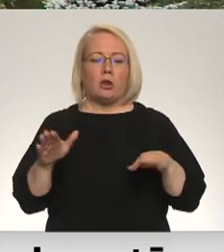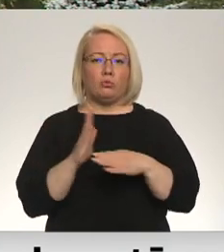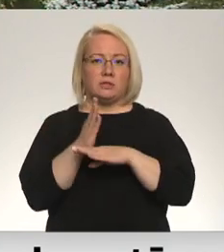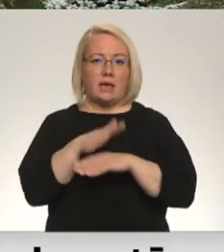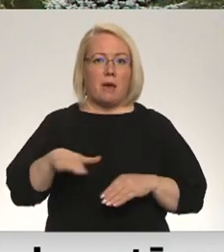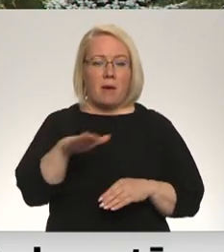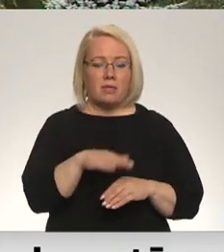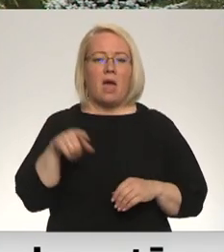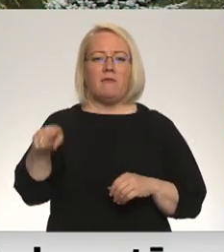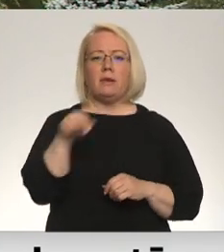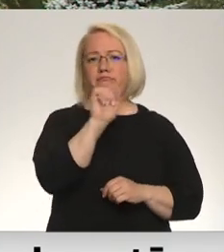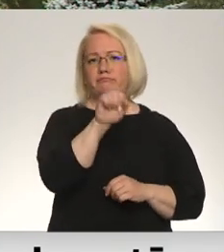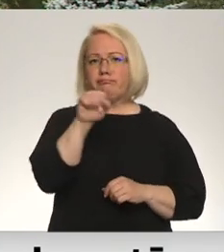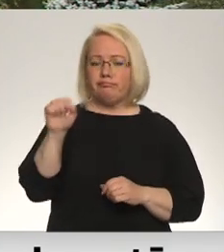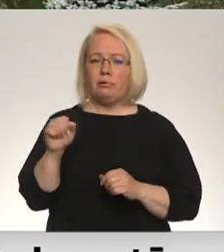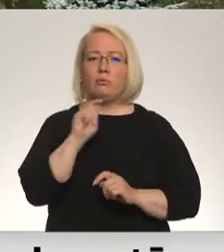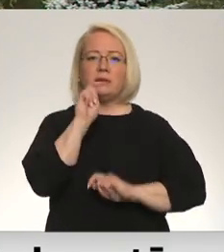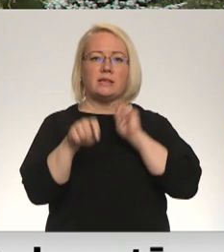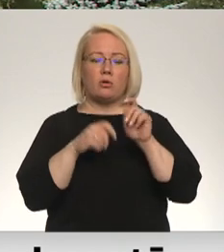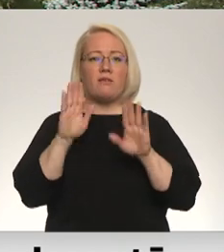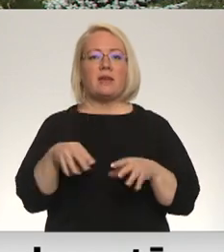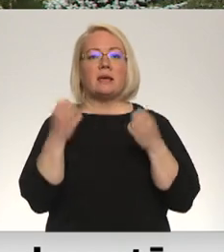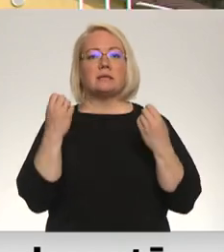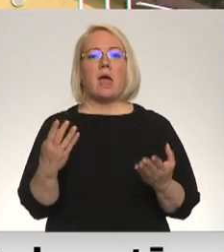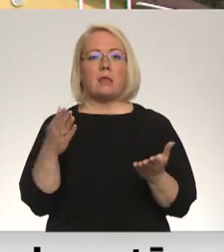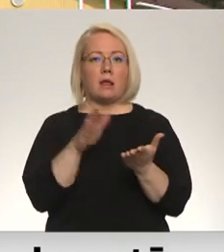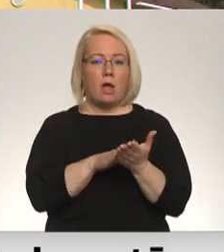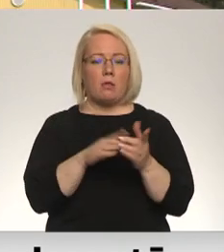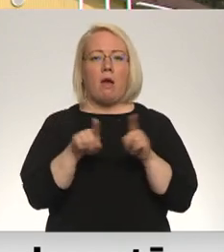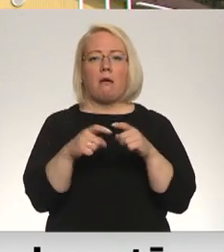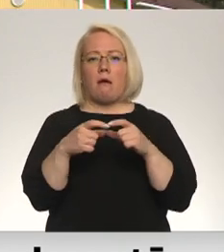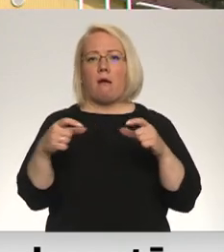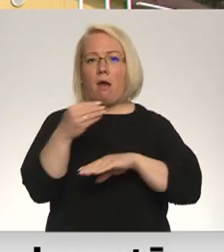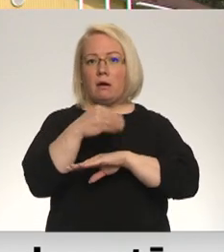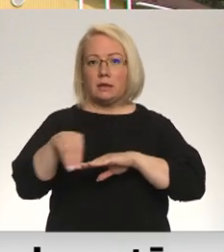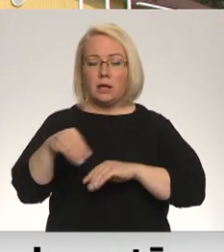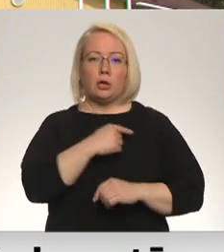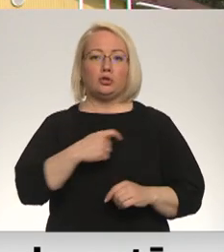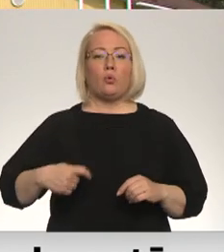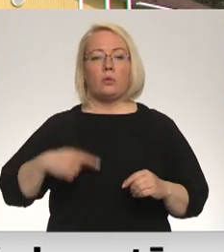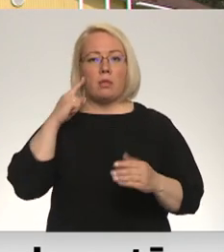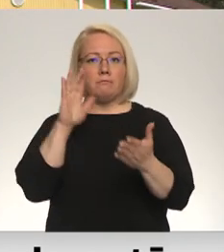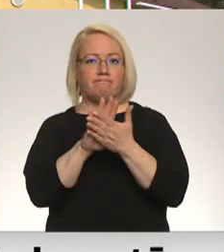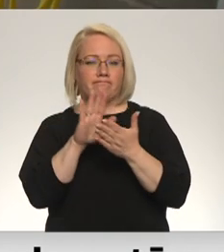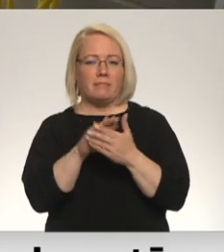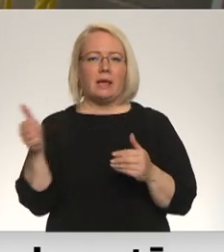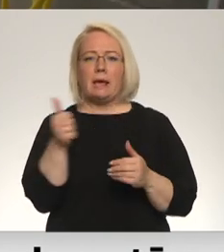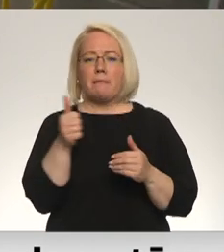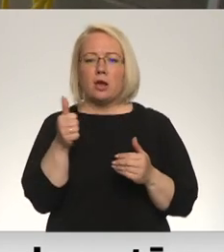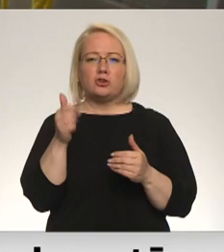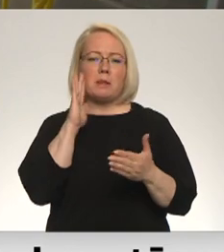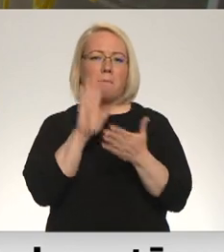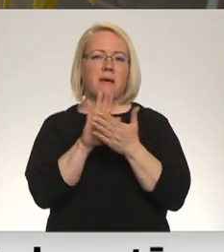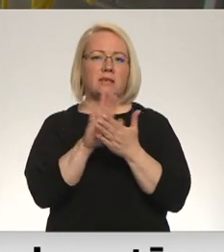studenti klauvēs pie namu durvīm un ziedot varēs gan skaidrā naudā, gan ar kartēm. Studentus varēs pazīt gan pēc īpašām